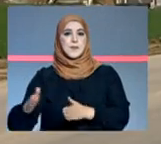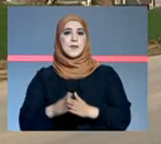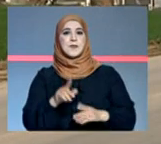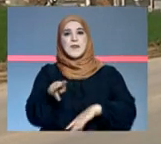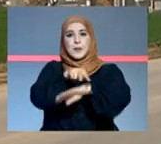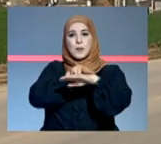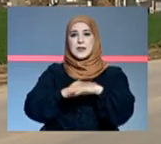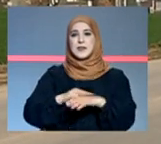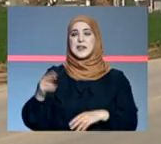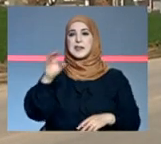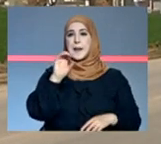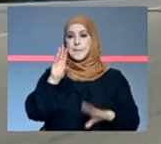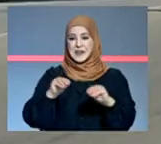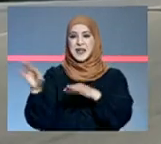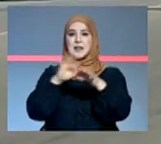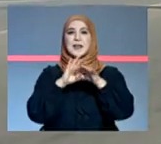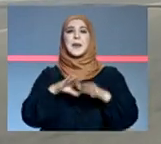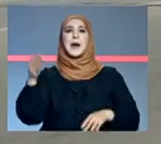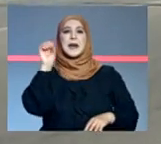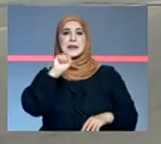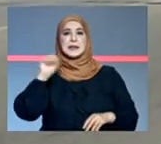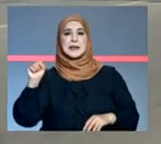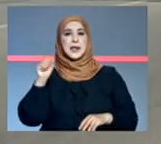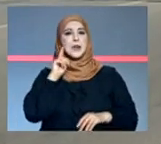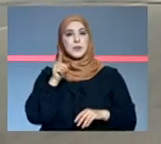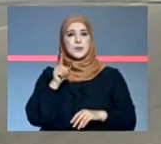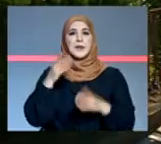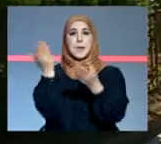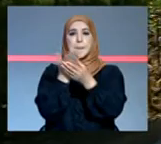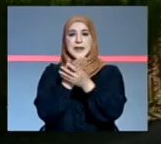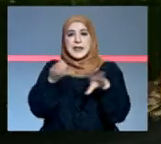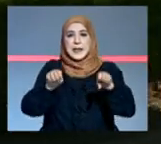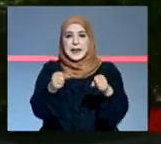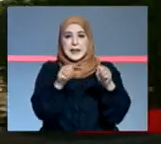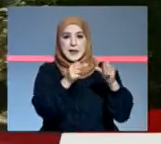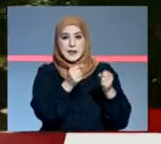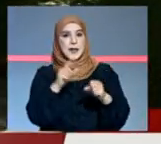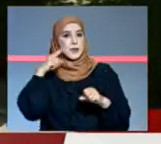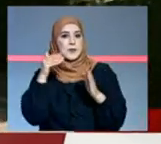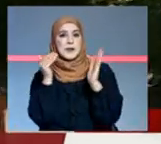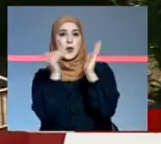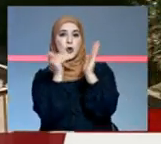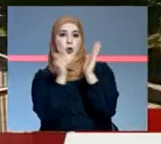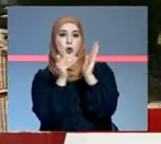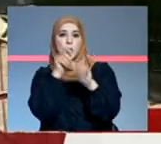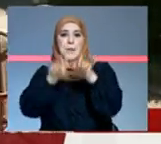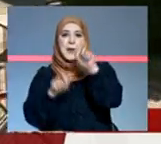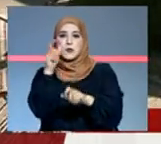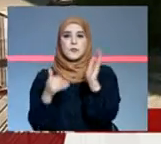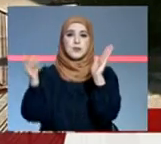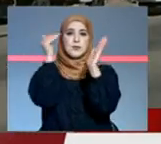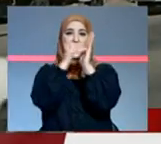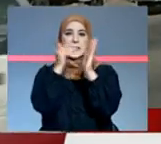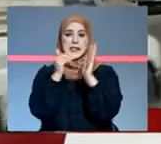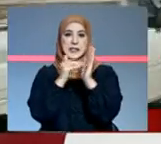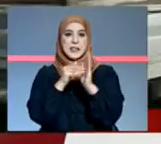في معتمدية لوكريب من ولاية سليانا أغلقت المؤسسات التربوية أبوابها بعد تسجيل ارتفاع في عدد الإصابات بفيروس